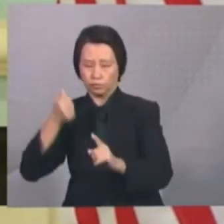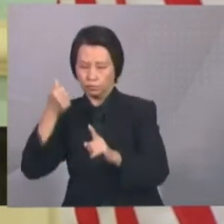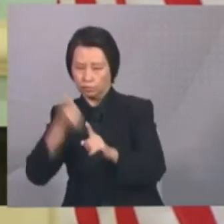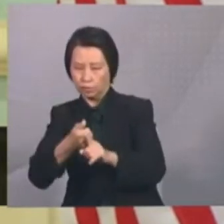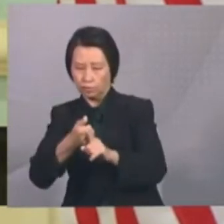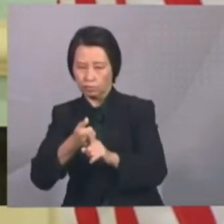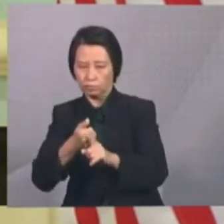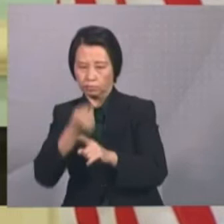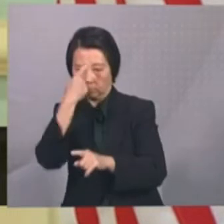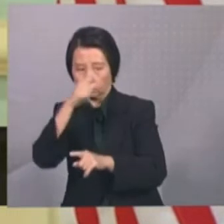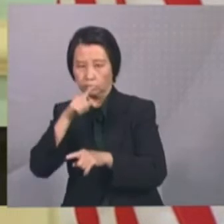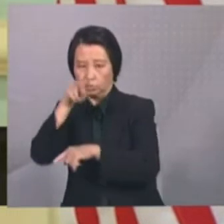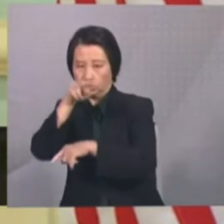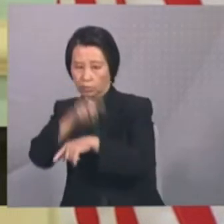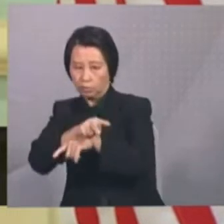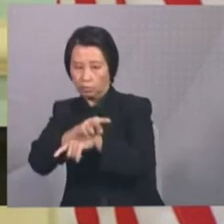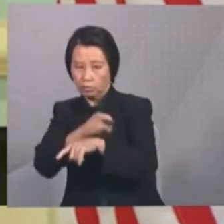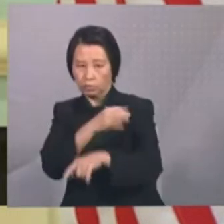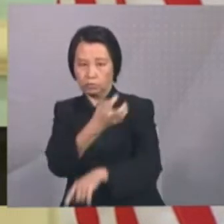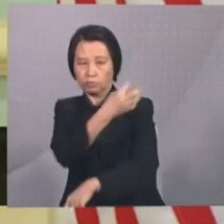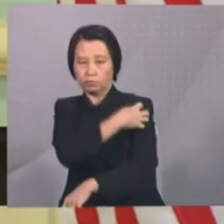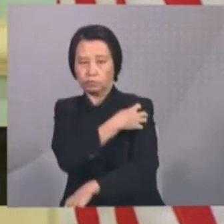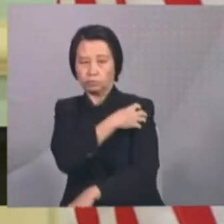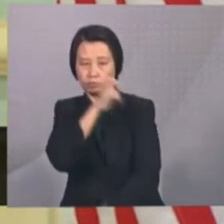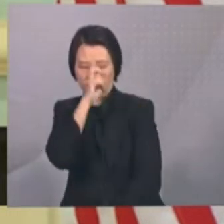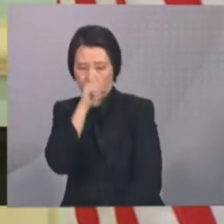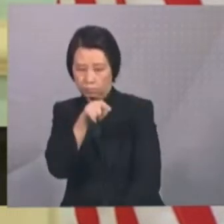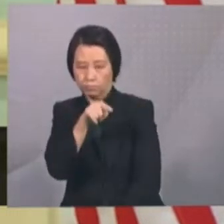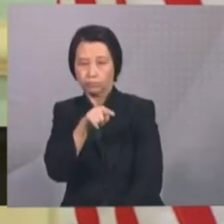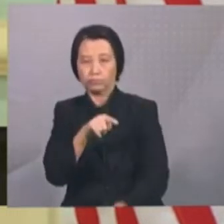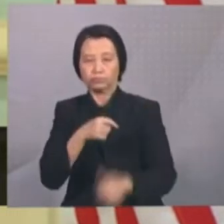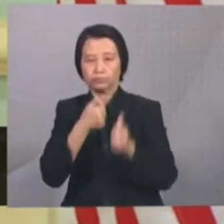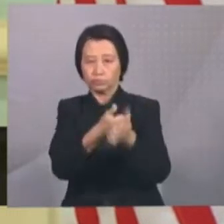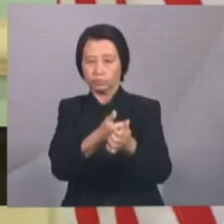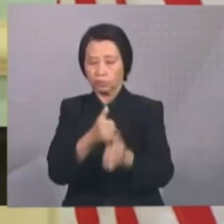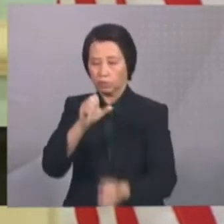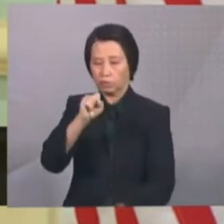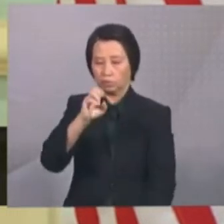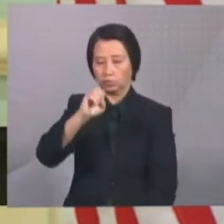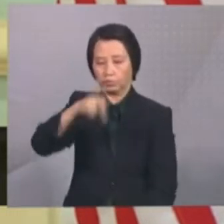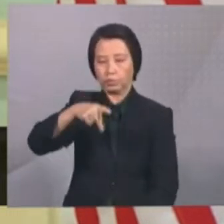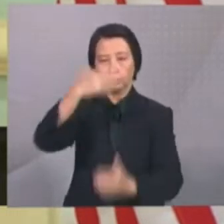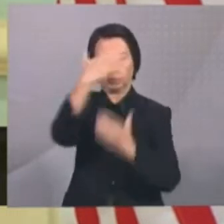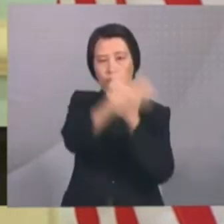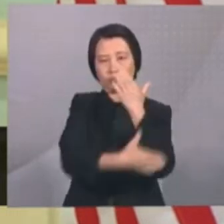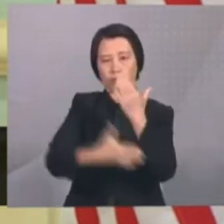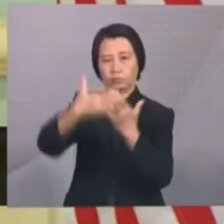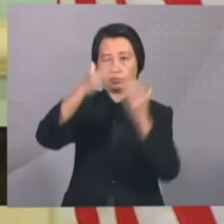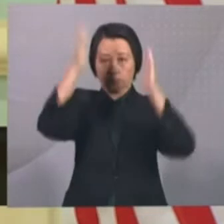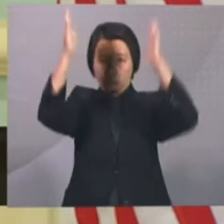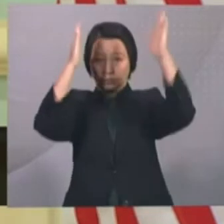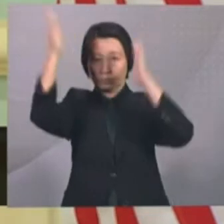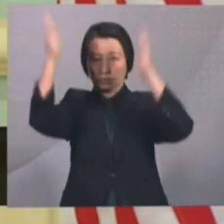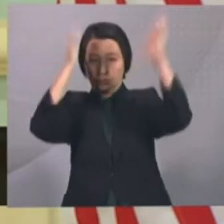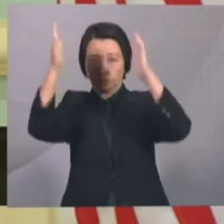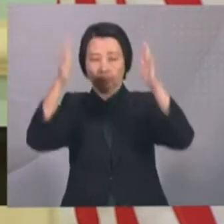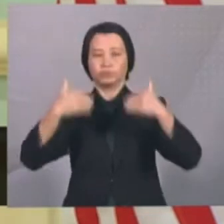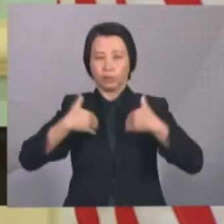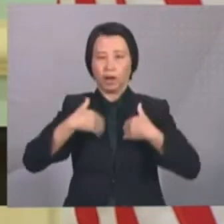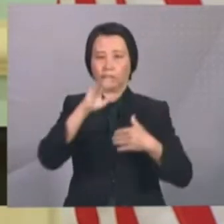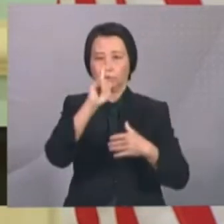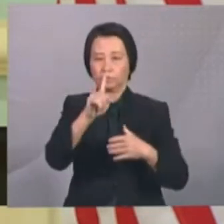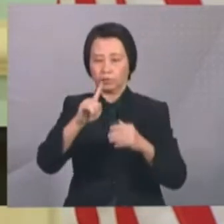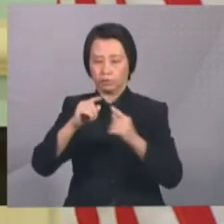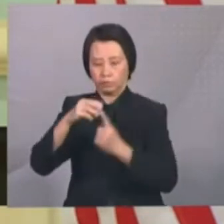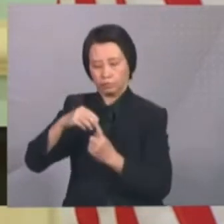Pemantauan dan pengawasan pemantauan e-shop diseluruh negara jadi diwujudkan satu